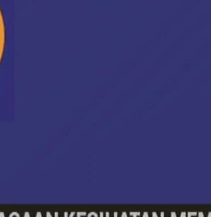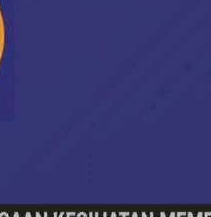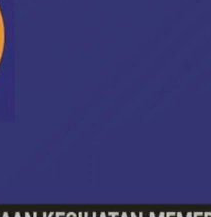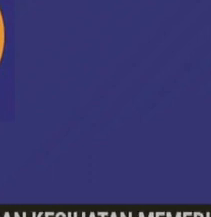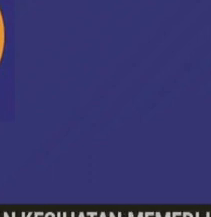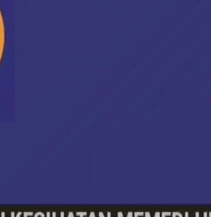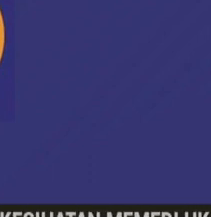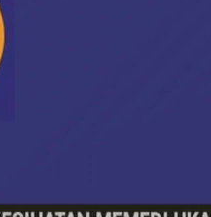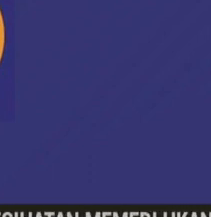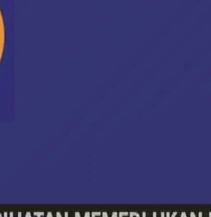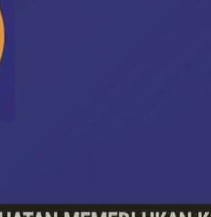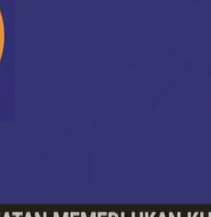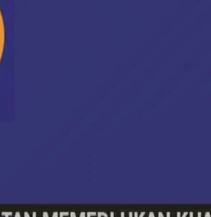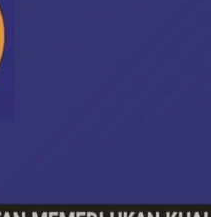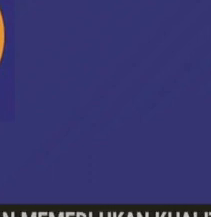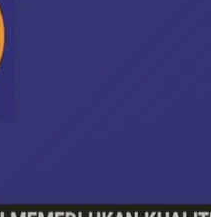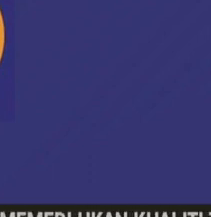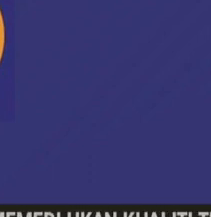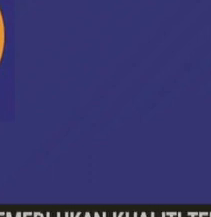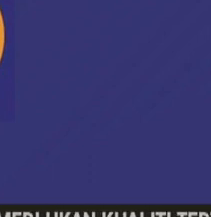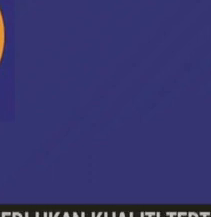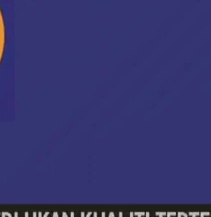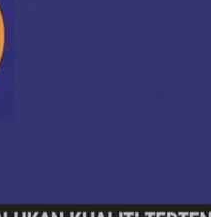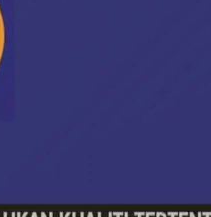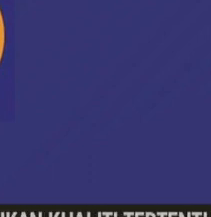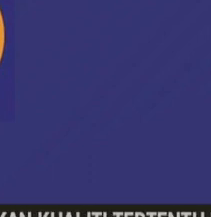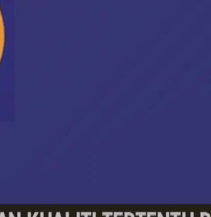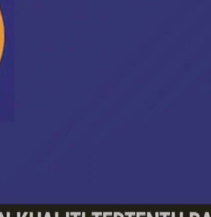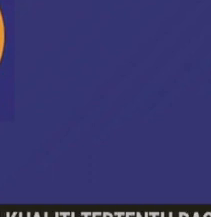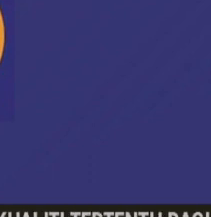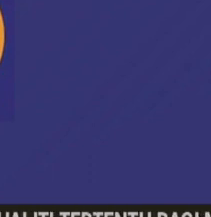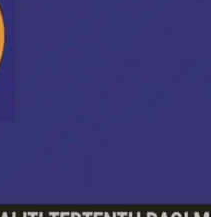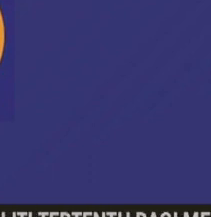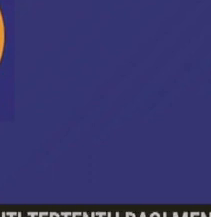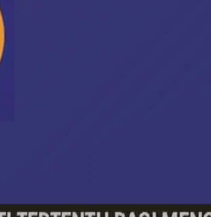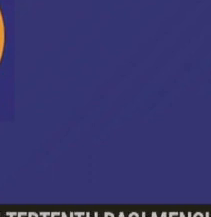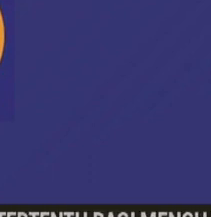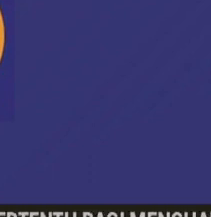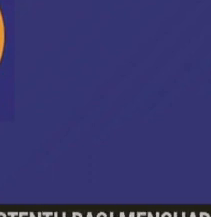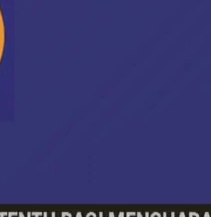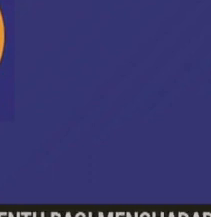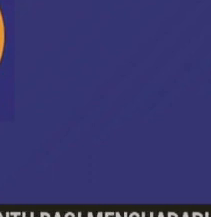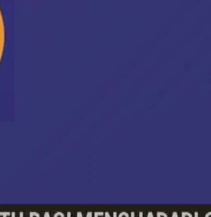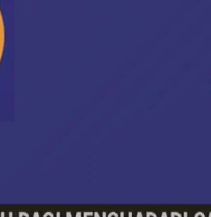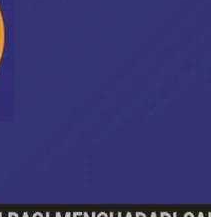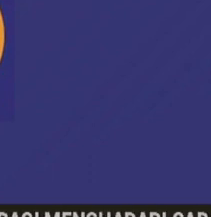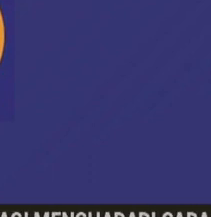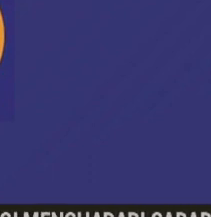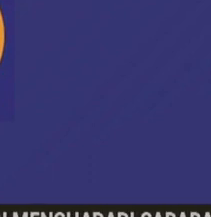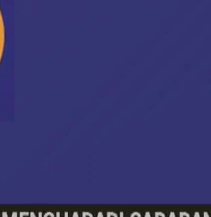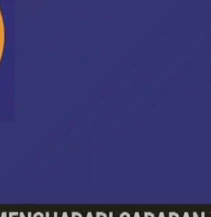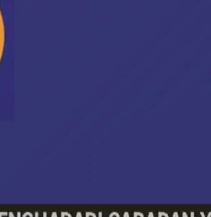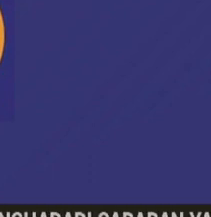perpuluhan 9 bagi remaja berumur 12 hingga 17 tahun Ia mendapat 300 vaksin 61 perpuluhan